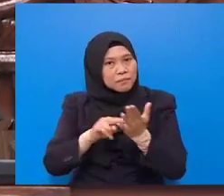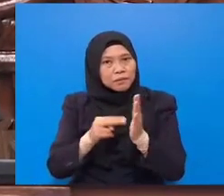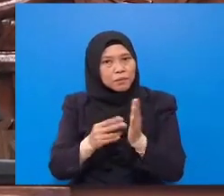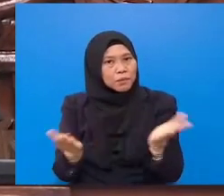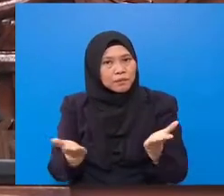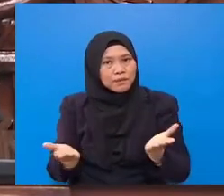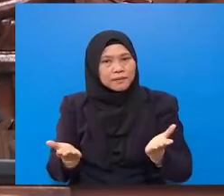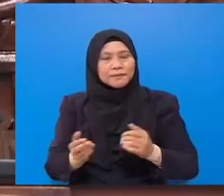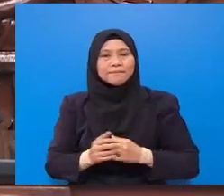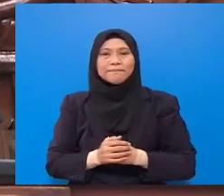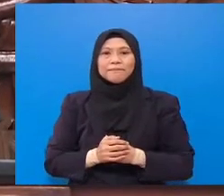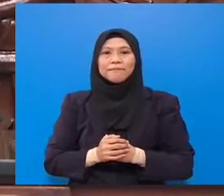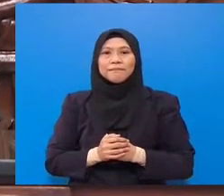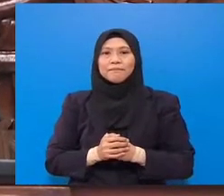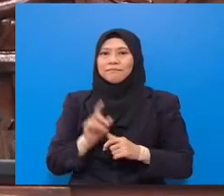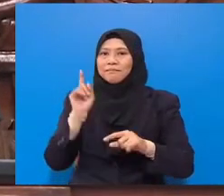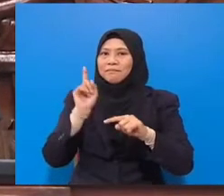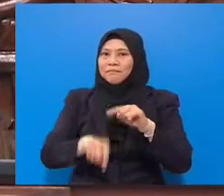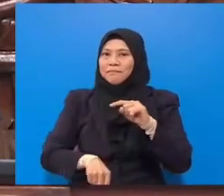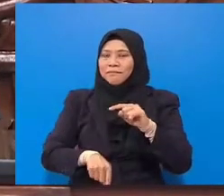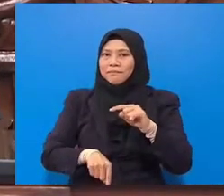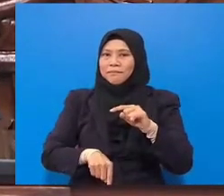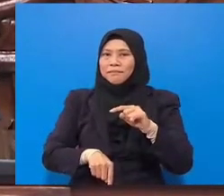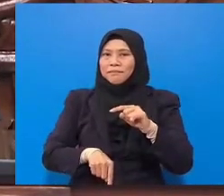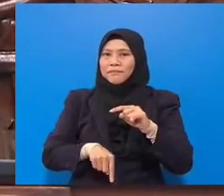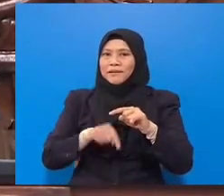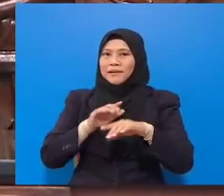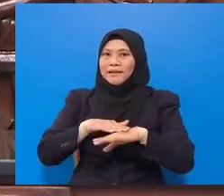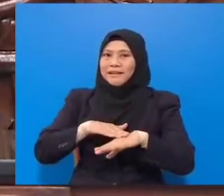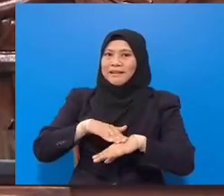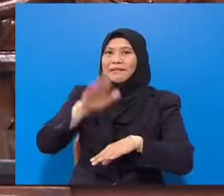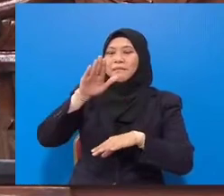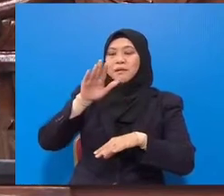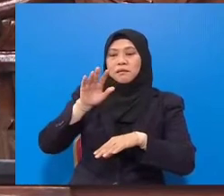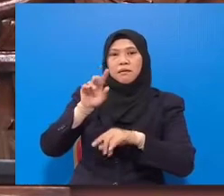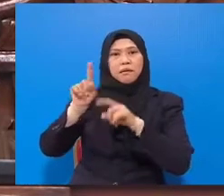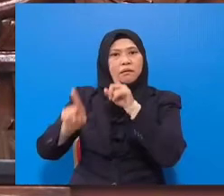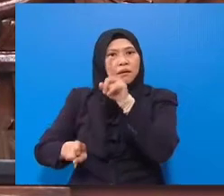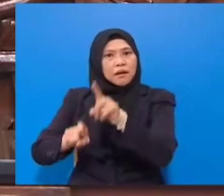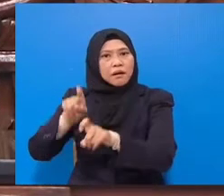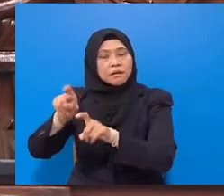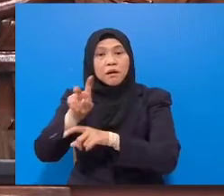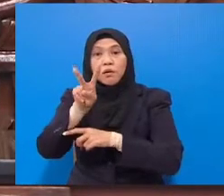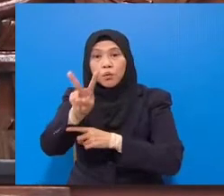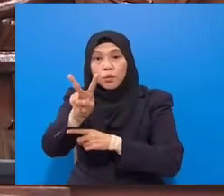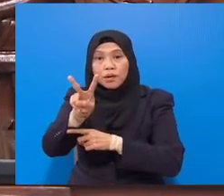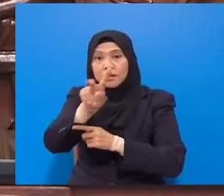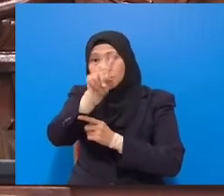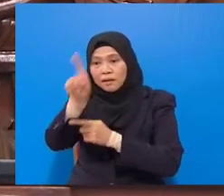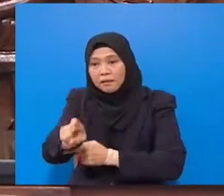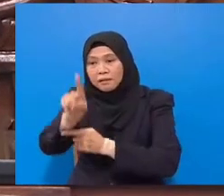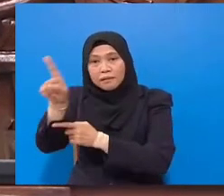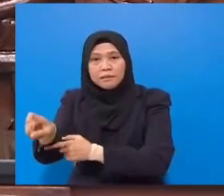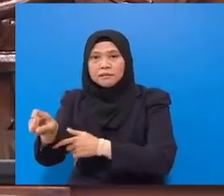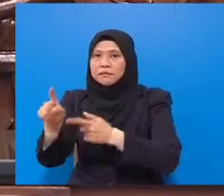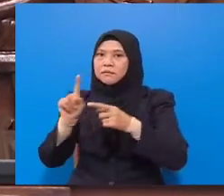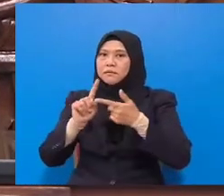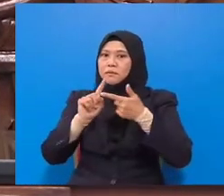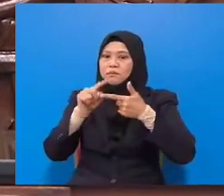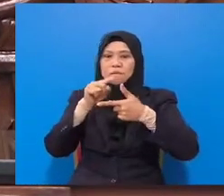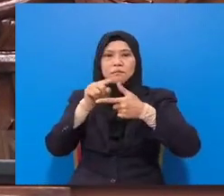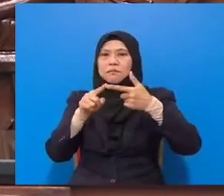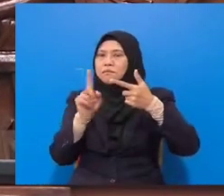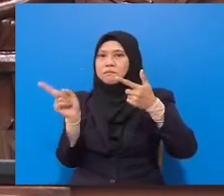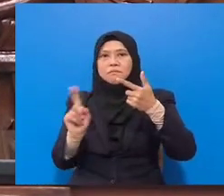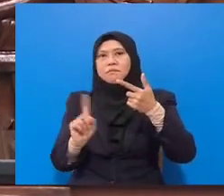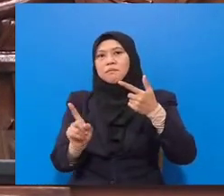kau tidak boleh mengandung yg lebih daripada Dua pertanyaan yang berlainan atau gabungan lebih